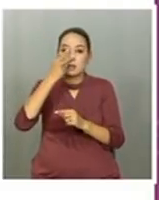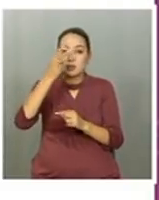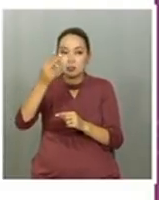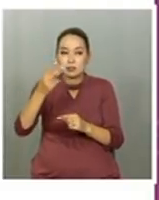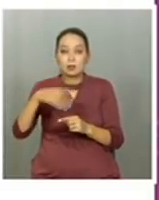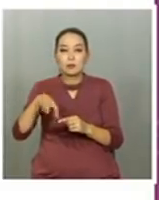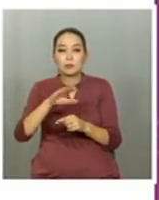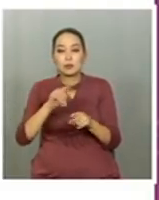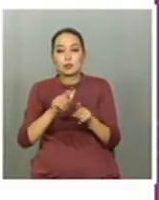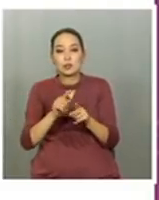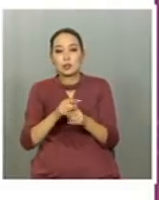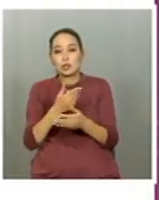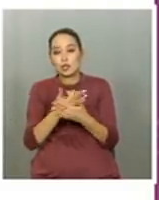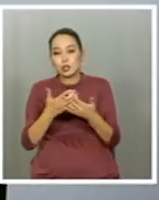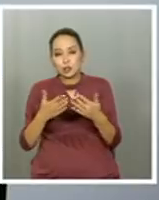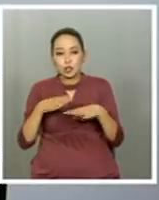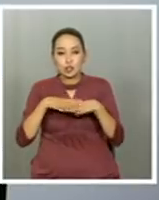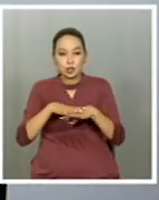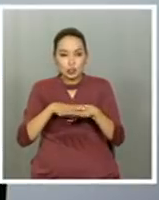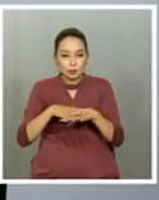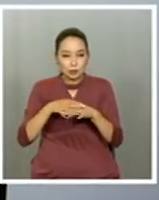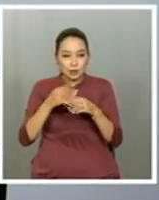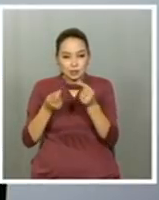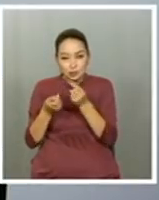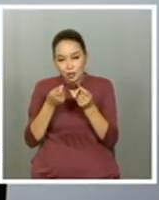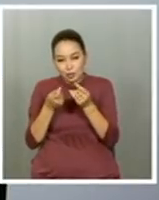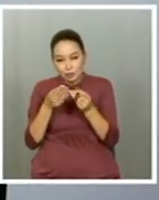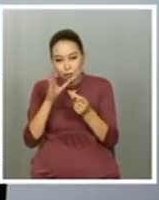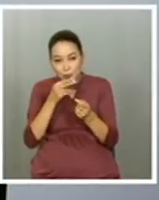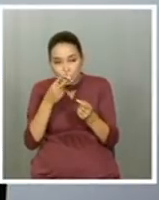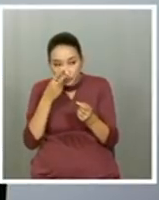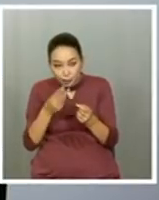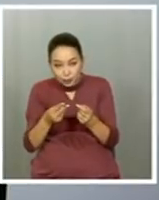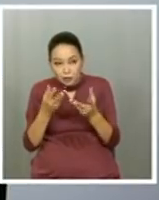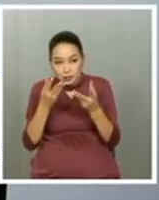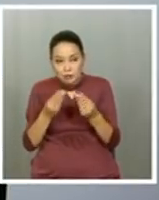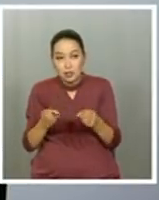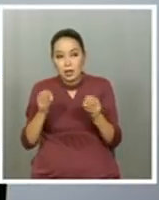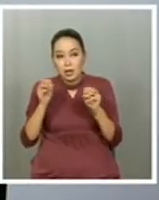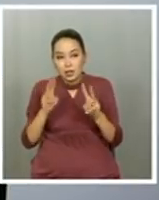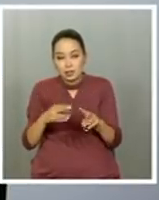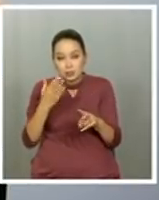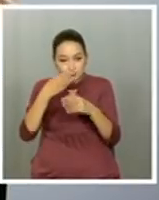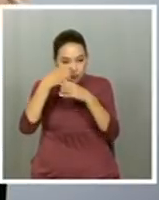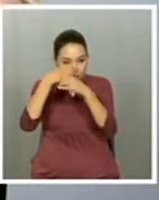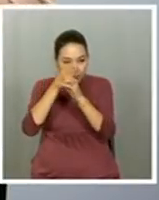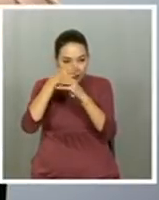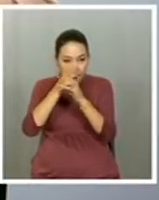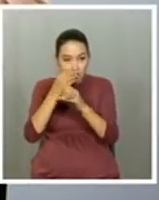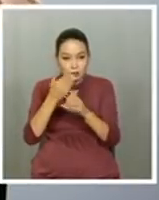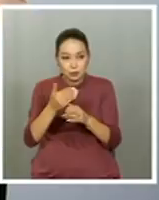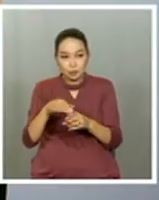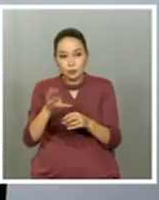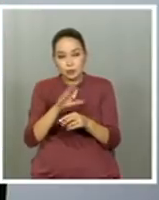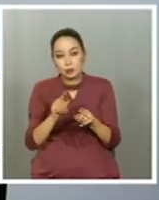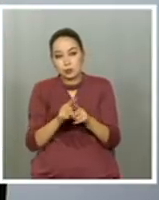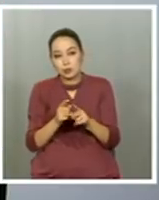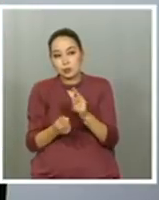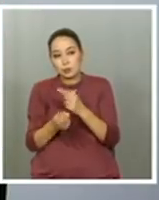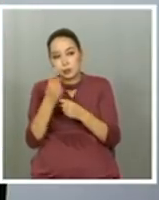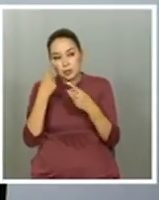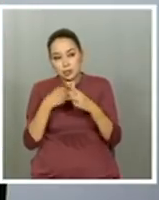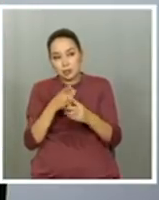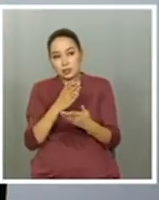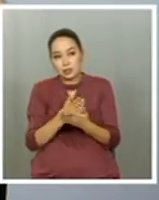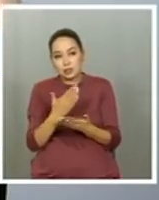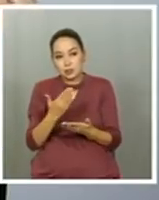ағзалардағы түрлі жасушалардың өлшемдерін көрген кезде, мынадай жарық микроскоптарының түрін байқауға болады. Мысалы, мына жерде